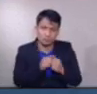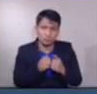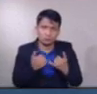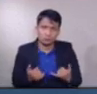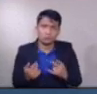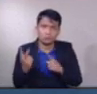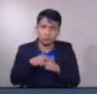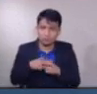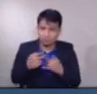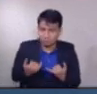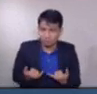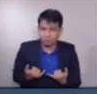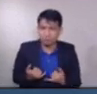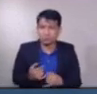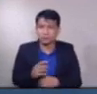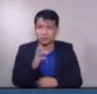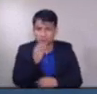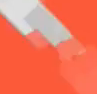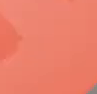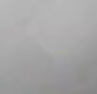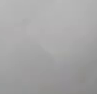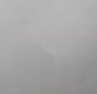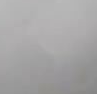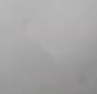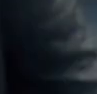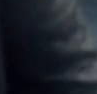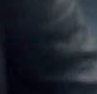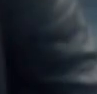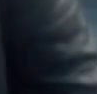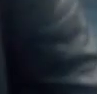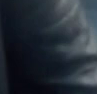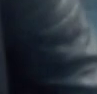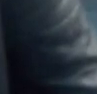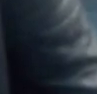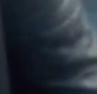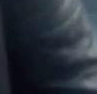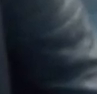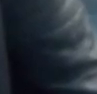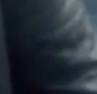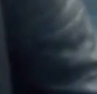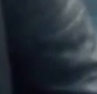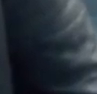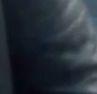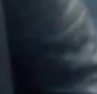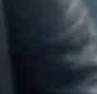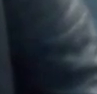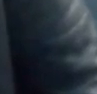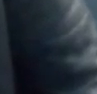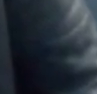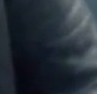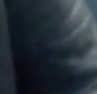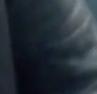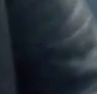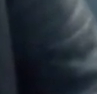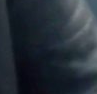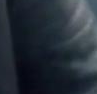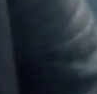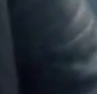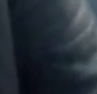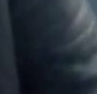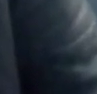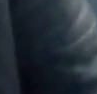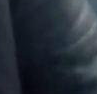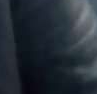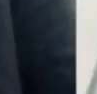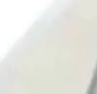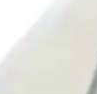at ang aplikante sa gabing ito ay si June Bert Gigayuma, ipinanganak sa Iligan City, Lanao del Norte noong August